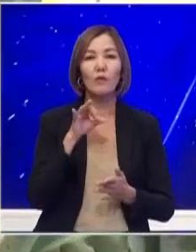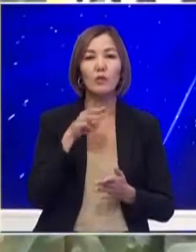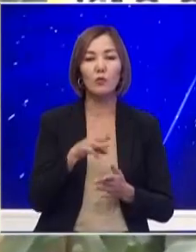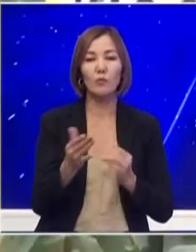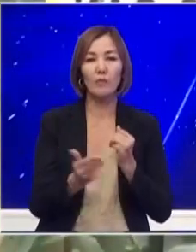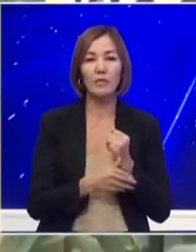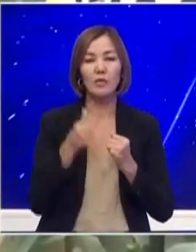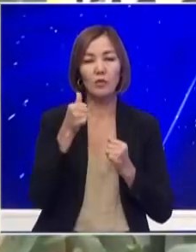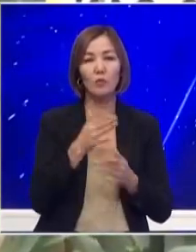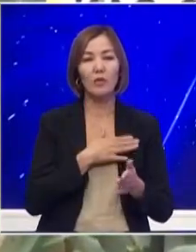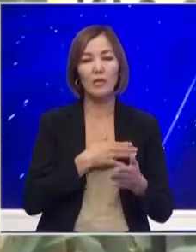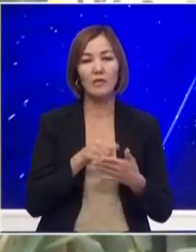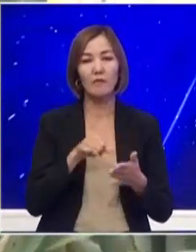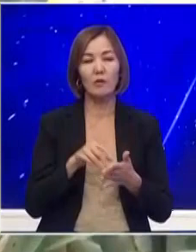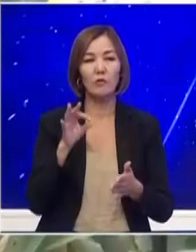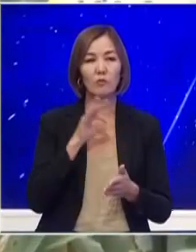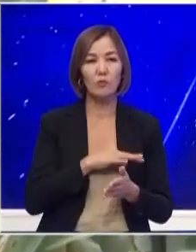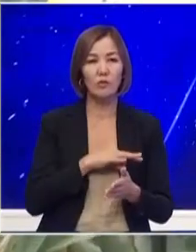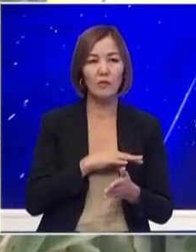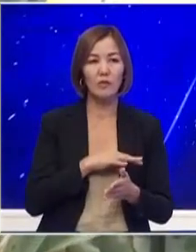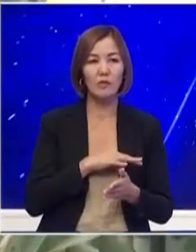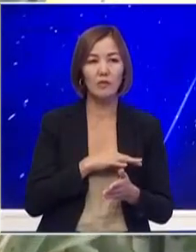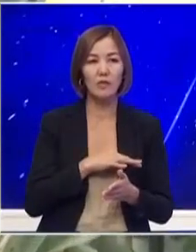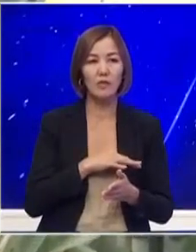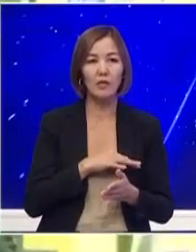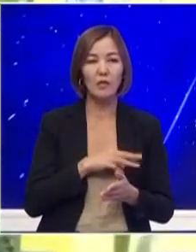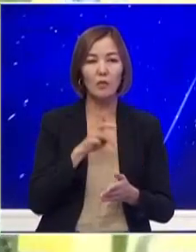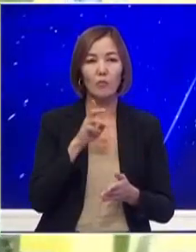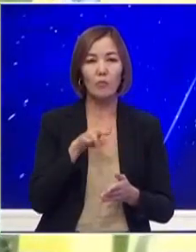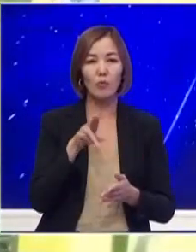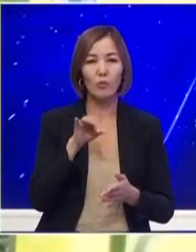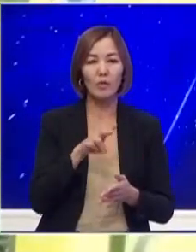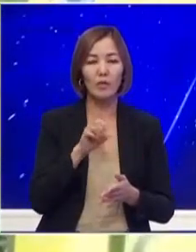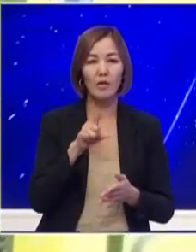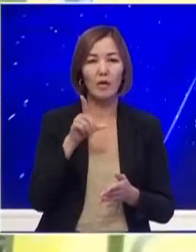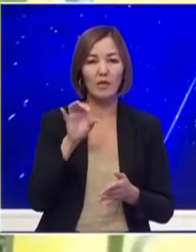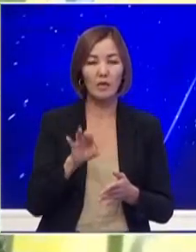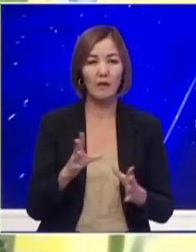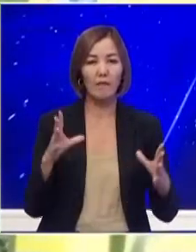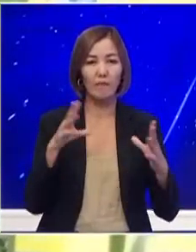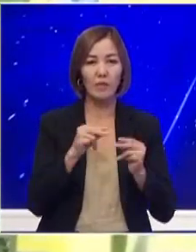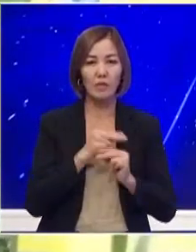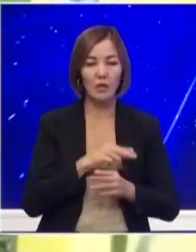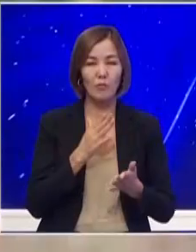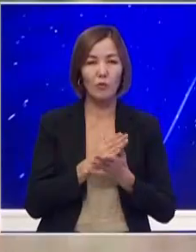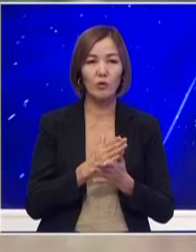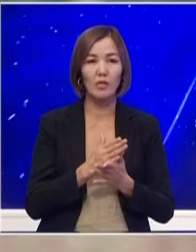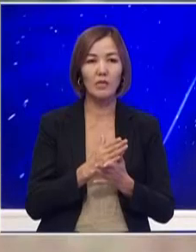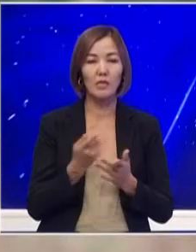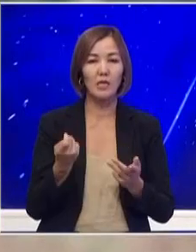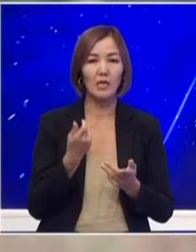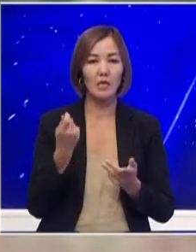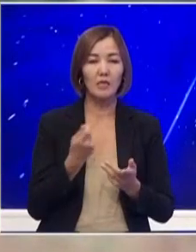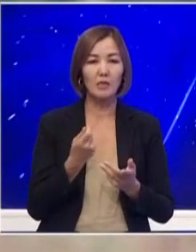последние годы активно используются фермерами страны через товарищество «Будан Агро». Стоит отметить, местное семеноводческое хозяйство не